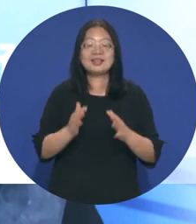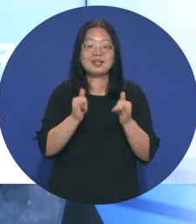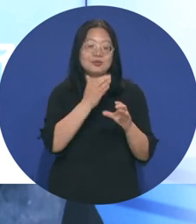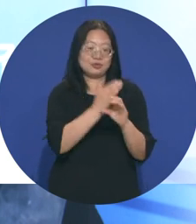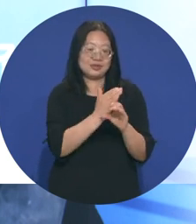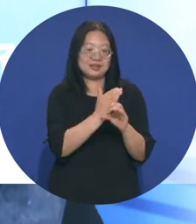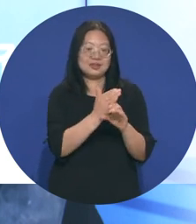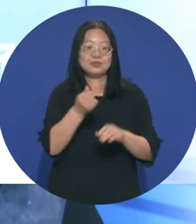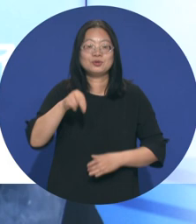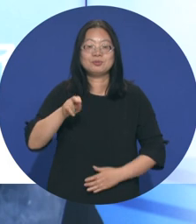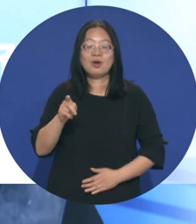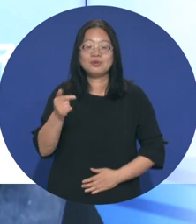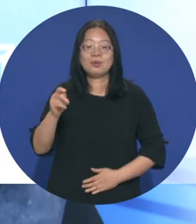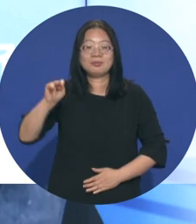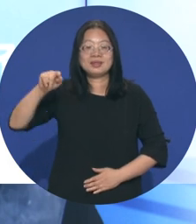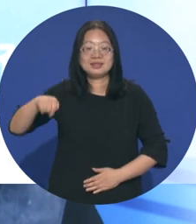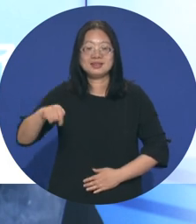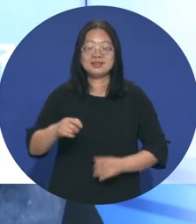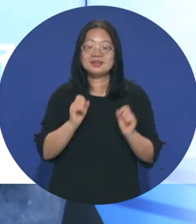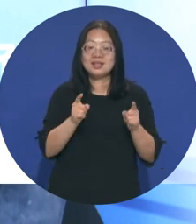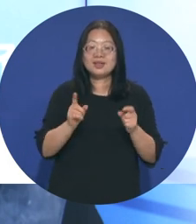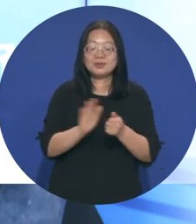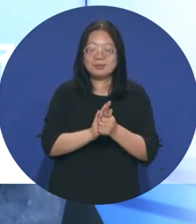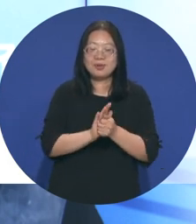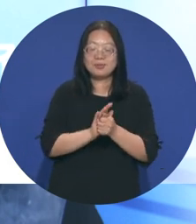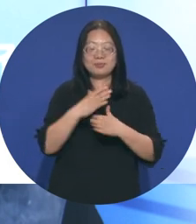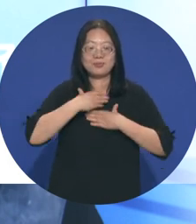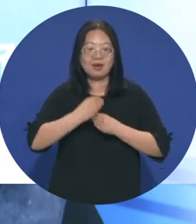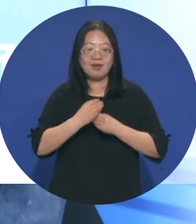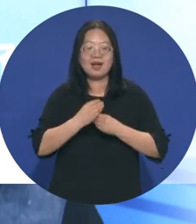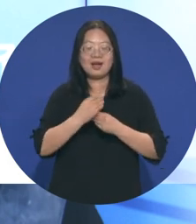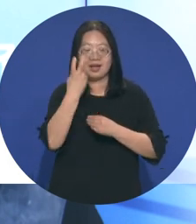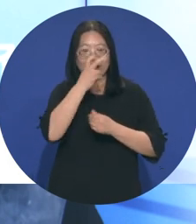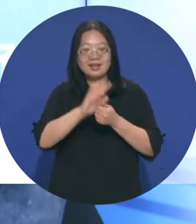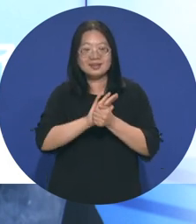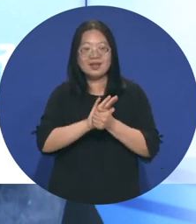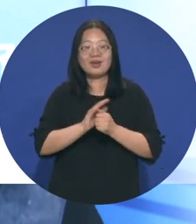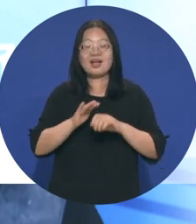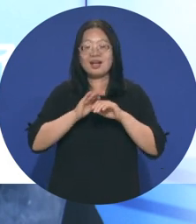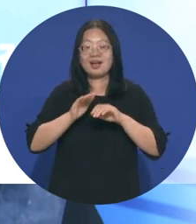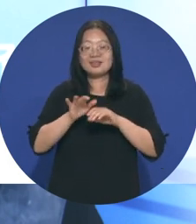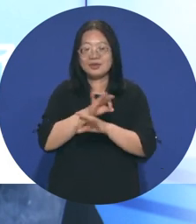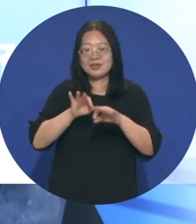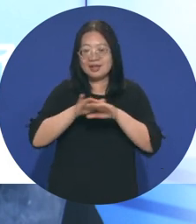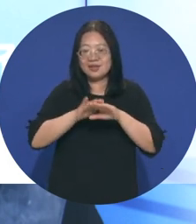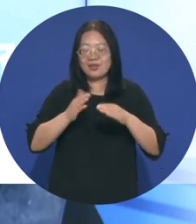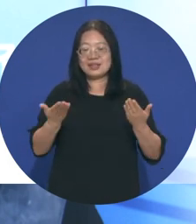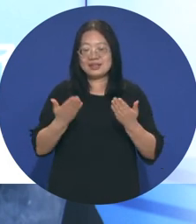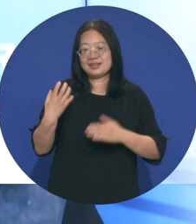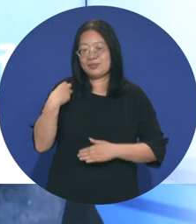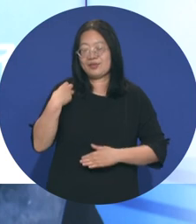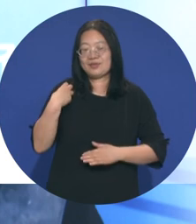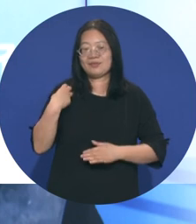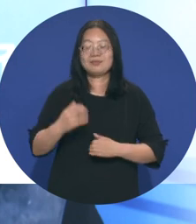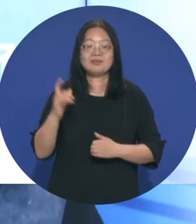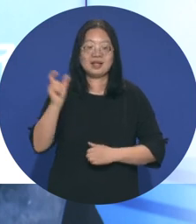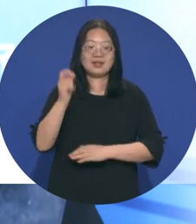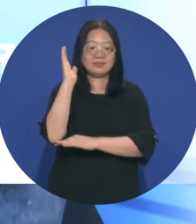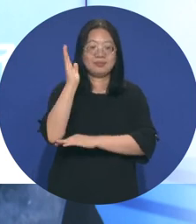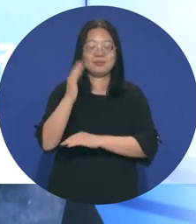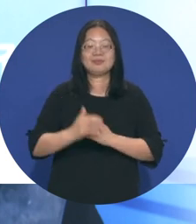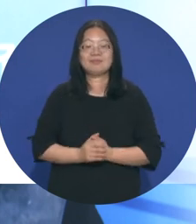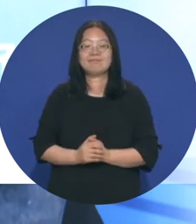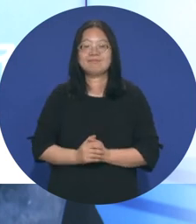휴머노믹스라고 할 수 있는데요. 기회와 돌봄, 기후, 평화 분야에서 경제 해결사 역할을 할 것으로 강조했습니다. 자세한